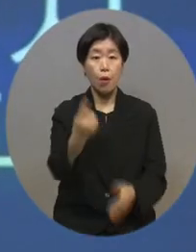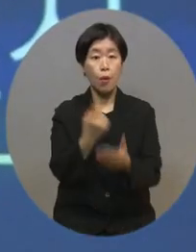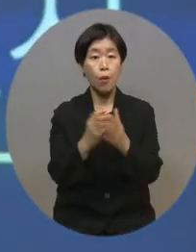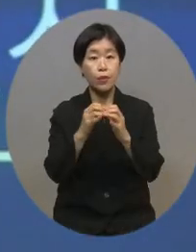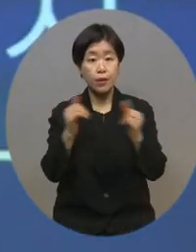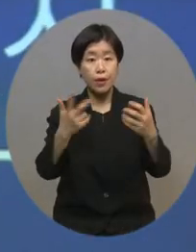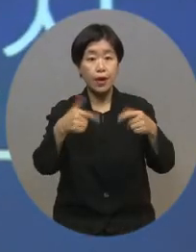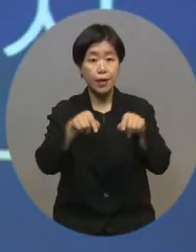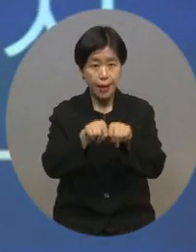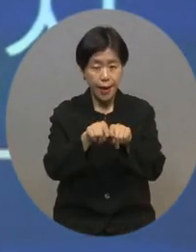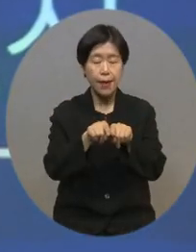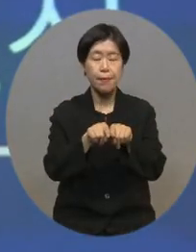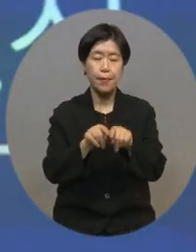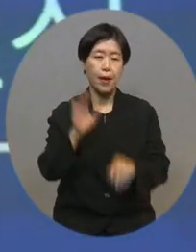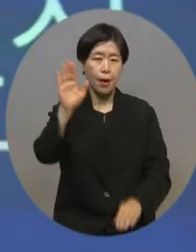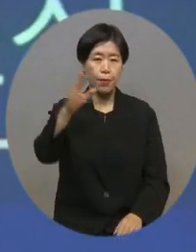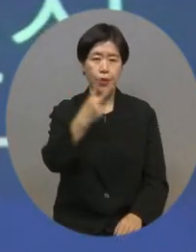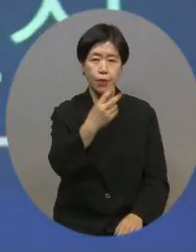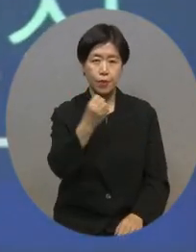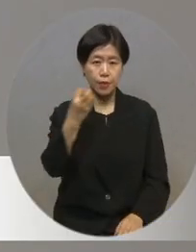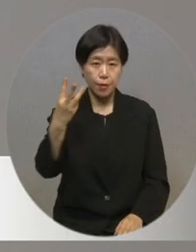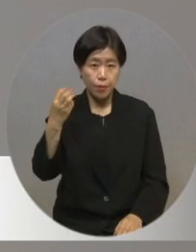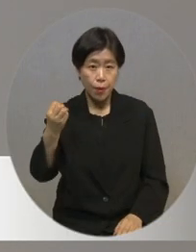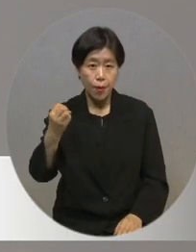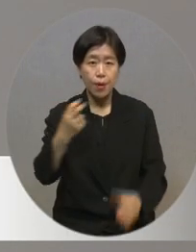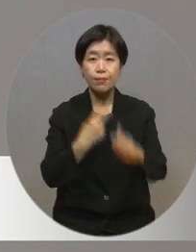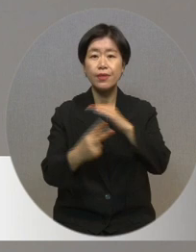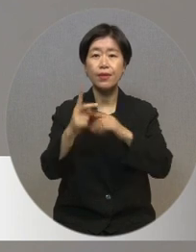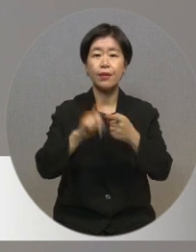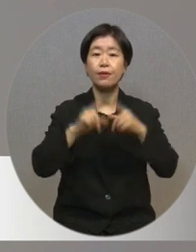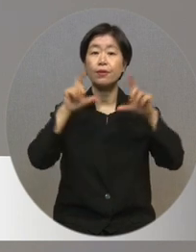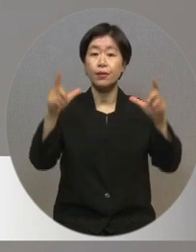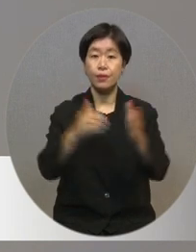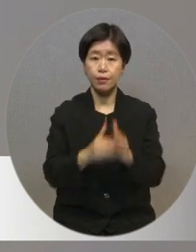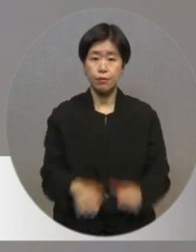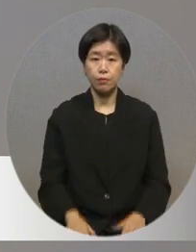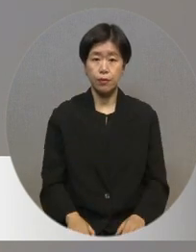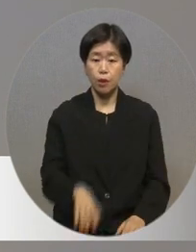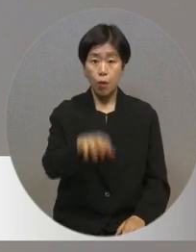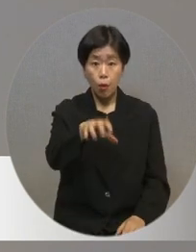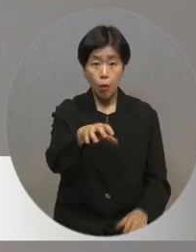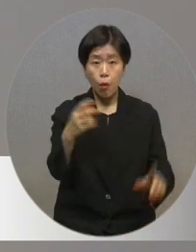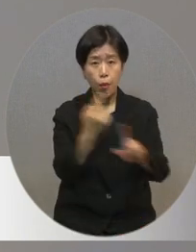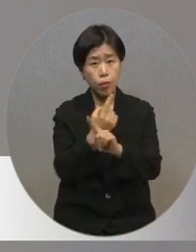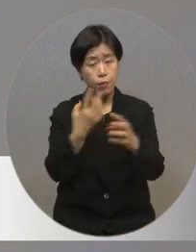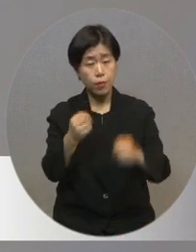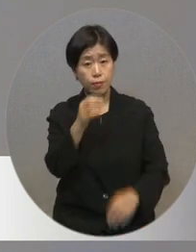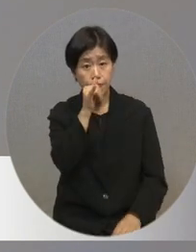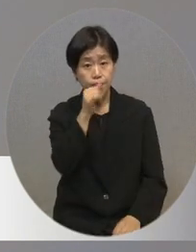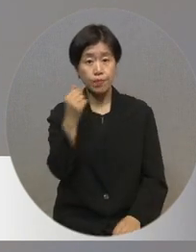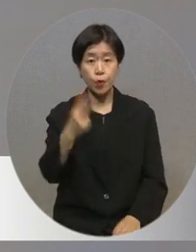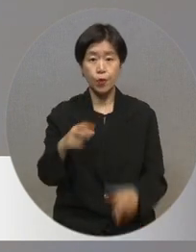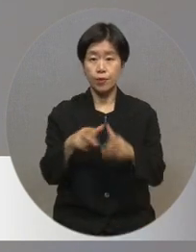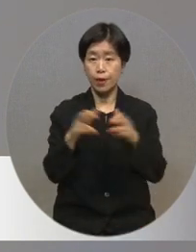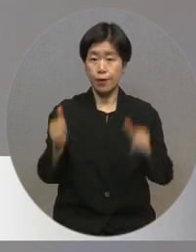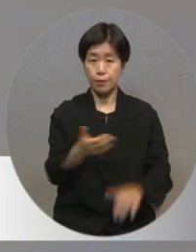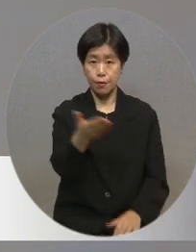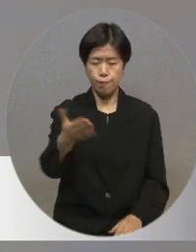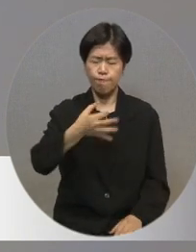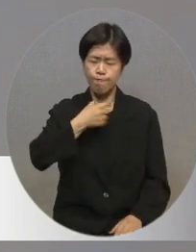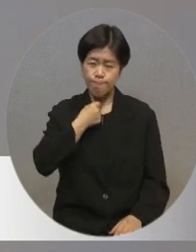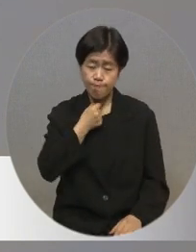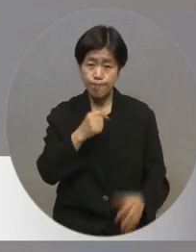2030 미션 비전 선포식을 진행했습니다. 변화하는 지역사회와 우리 장애인분들의 욕구의 변화에 맞추어